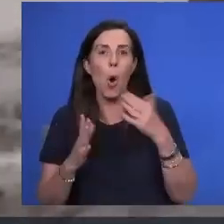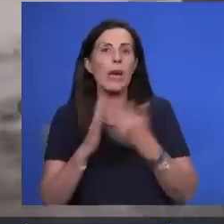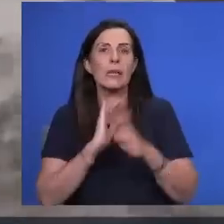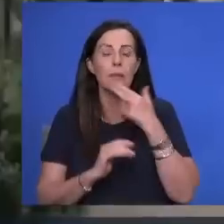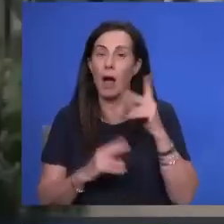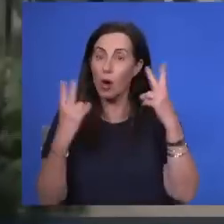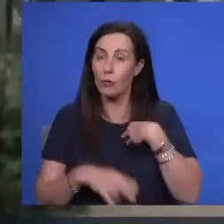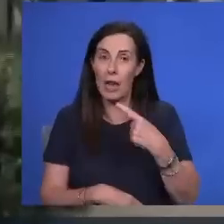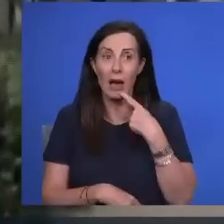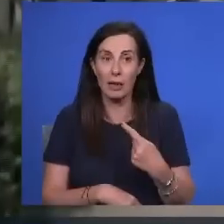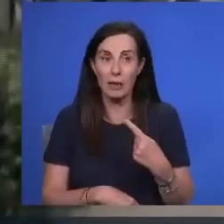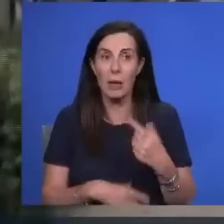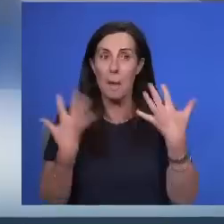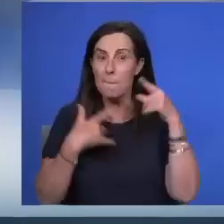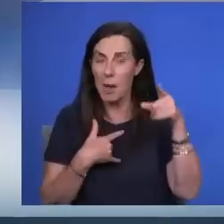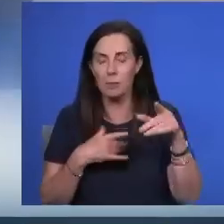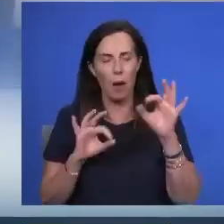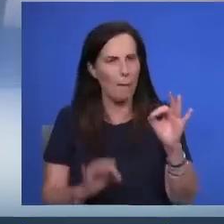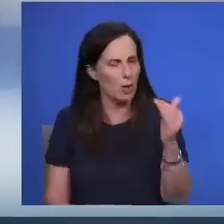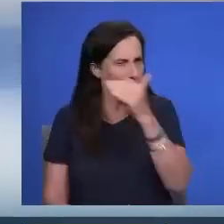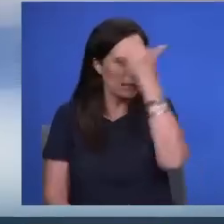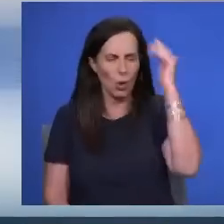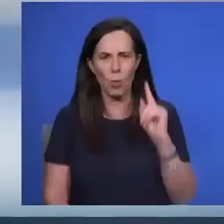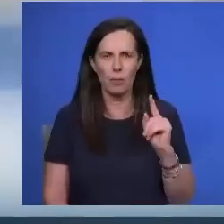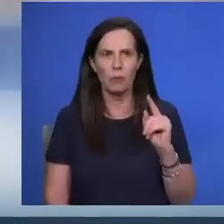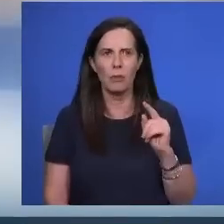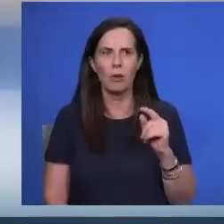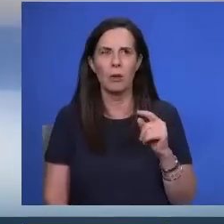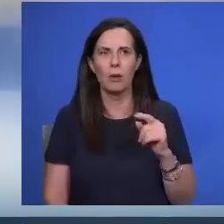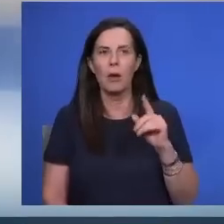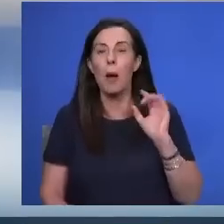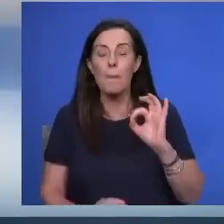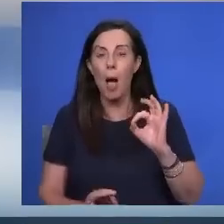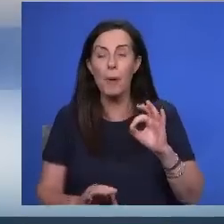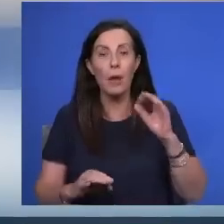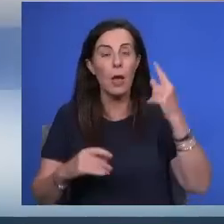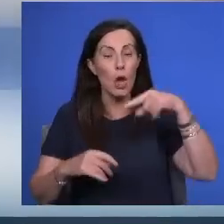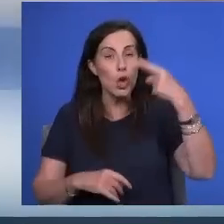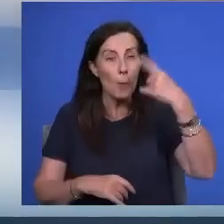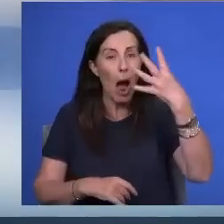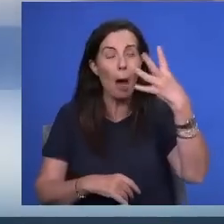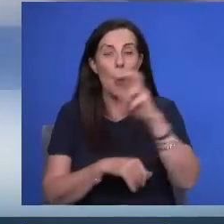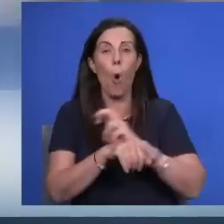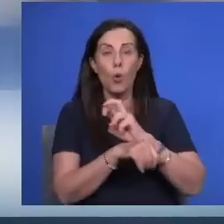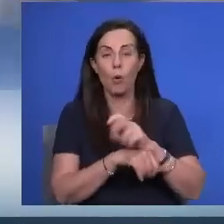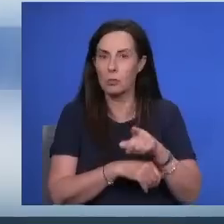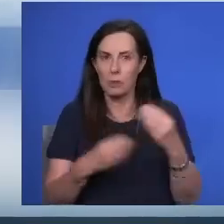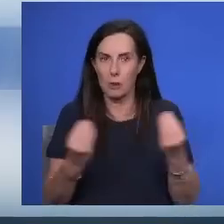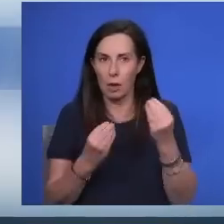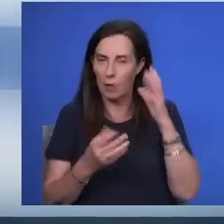לציין שהמזג האוויר כאן הוא קיצוני, זאת אומרת אנחנו חווים פה 4 עונות ביום, שזה דבר